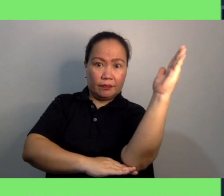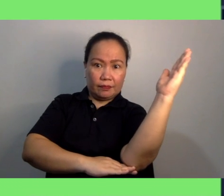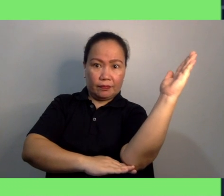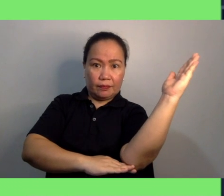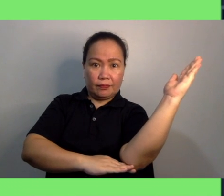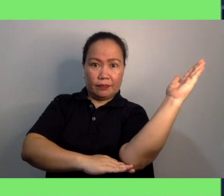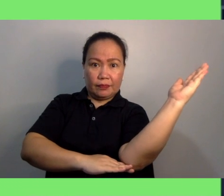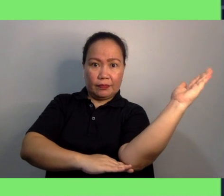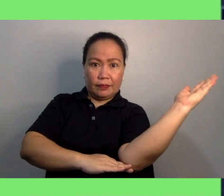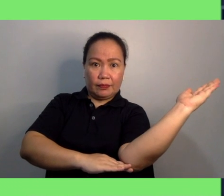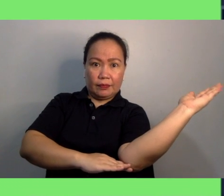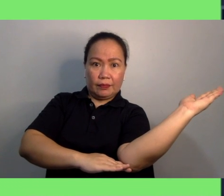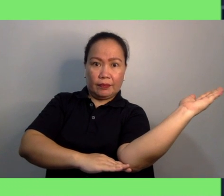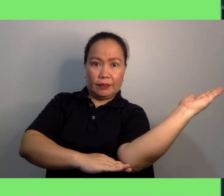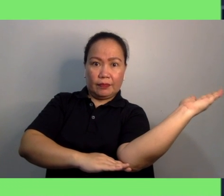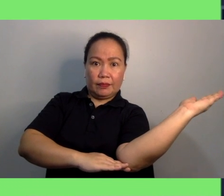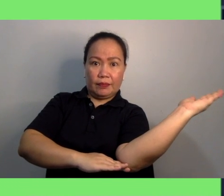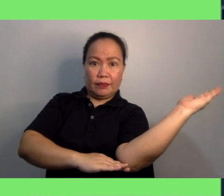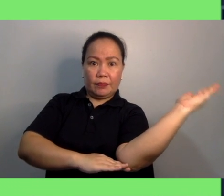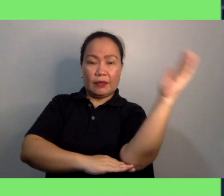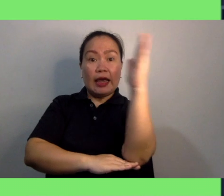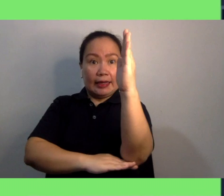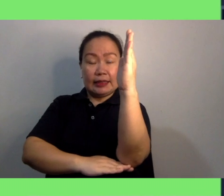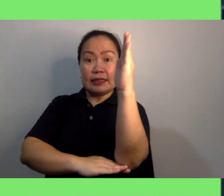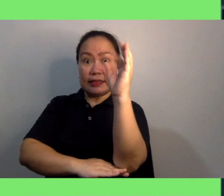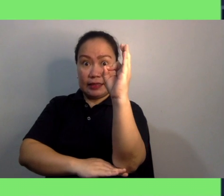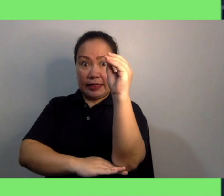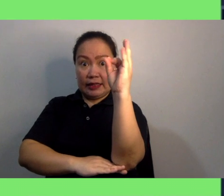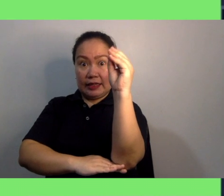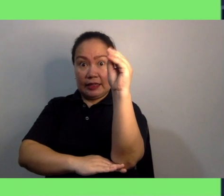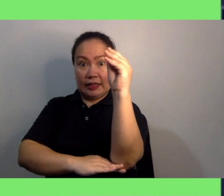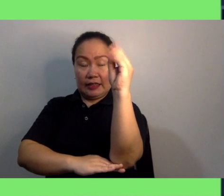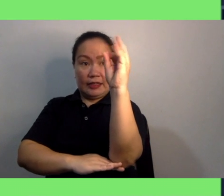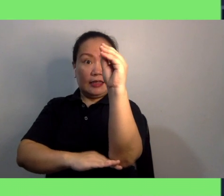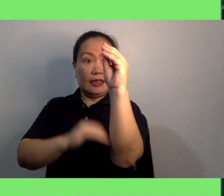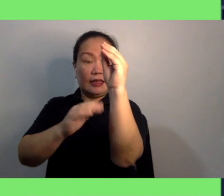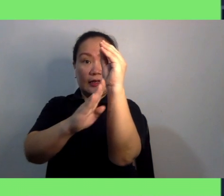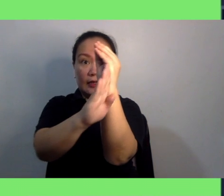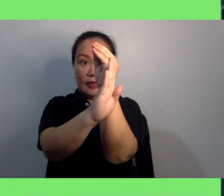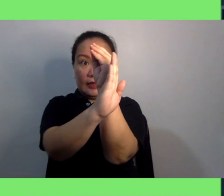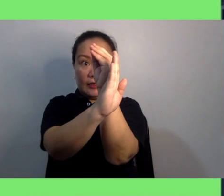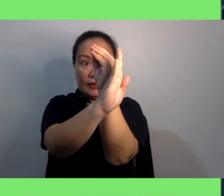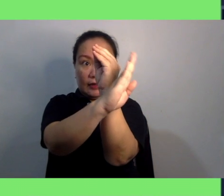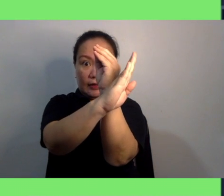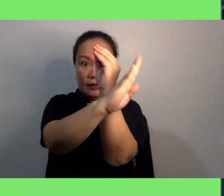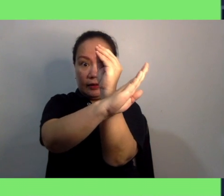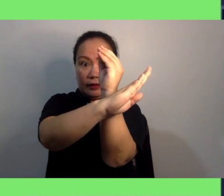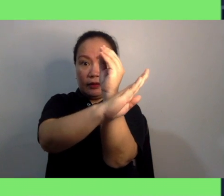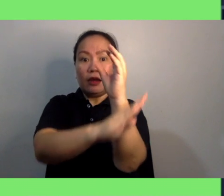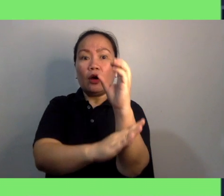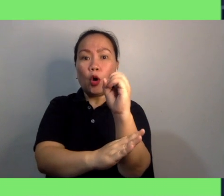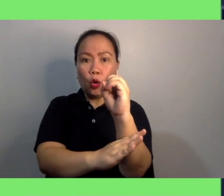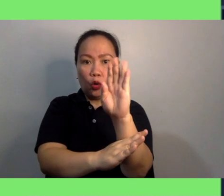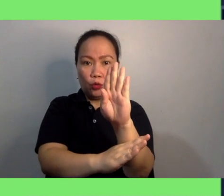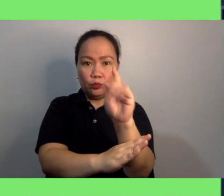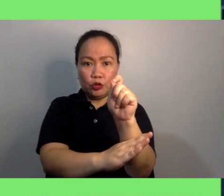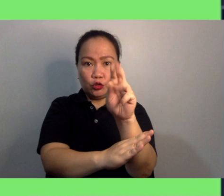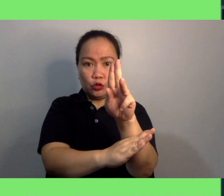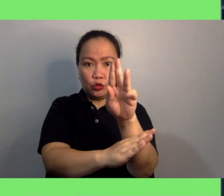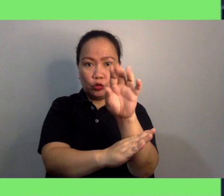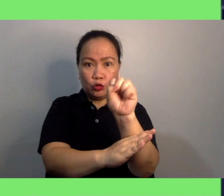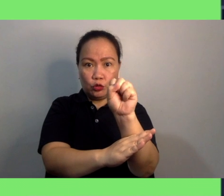mag-rotate siya. Ito yung 90, okay, lumampas siya. So, yun na po yung obtuse angle. So,